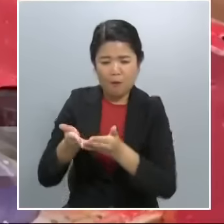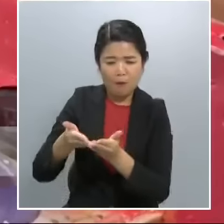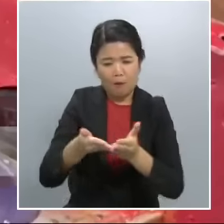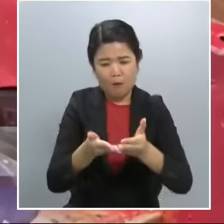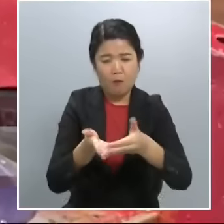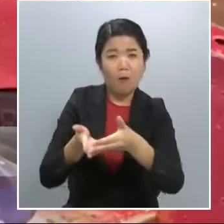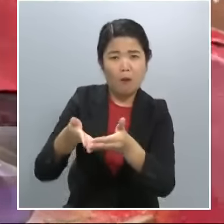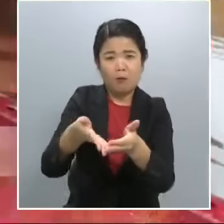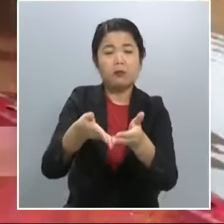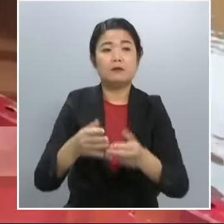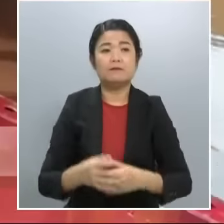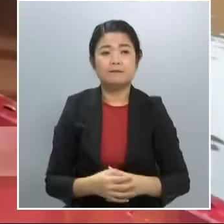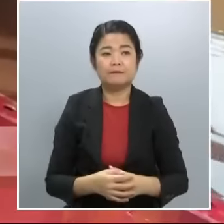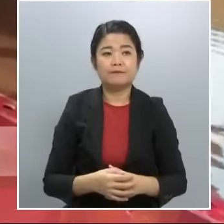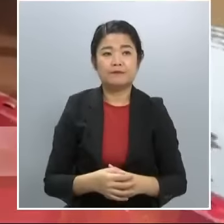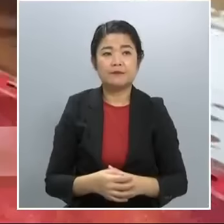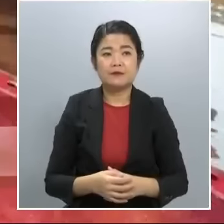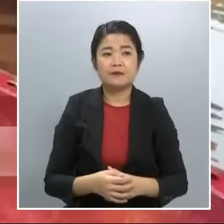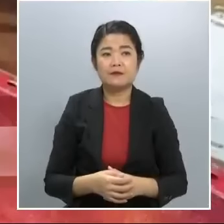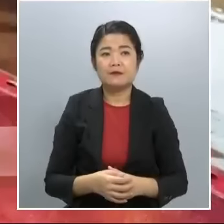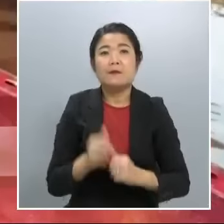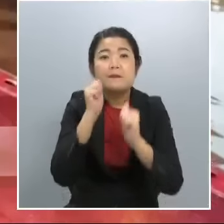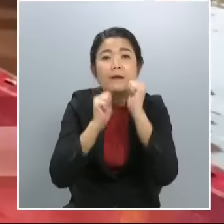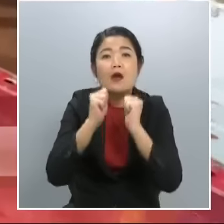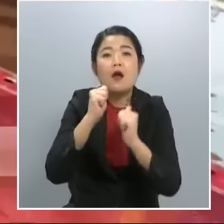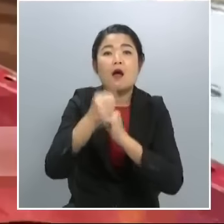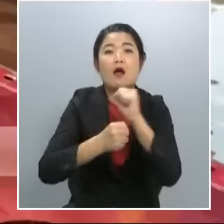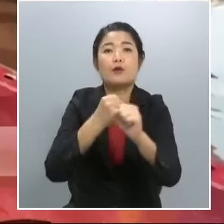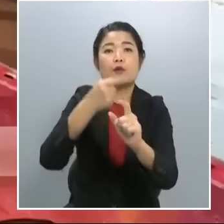อืรับน้องวัย 6เดือนนะ